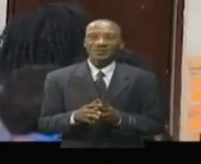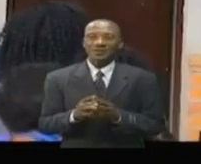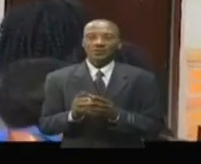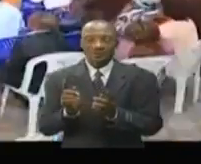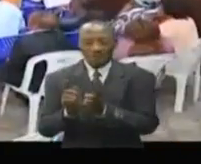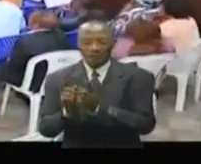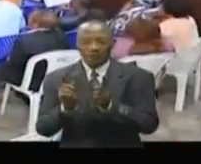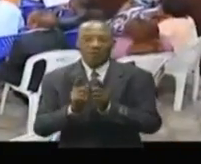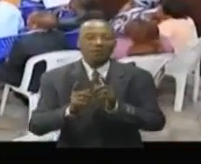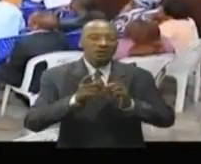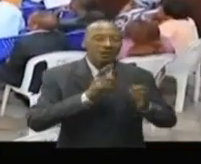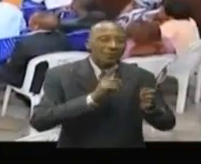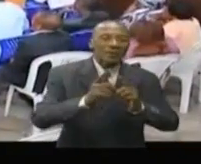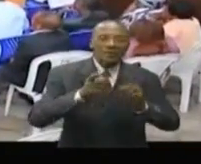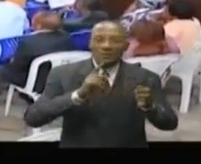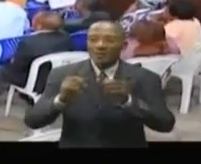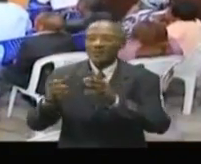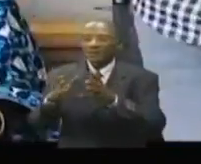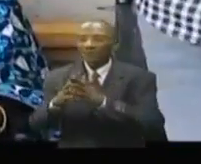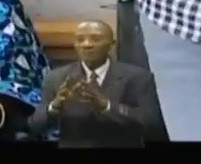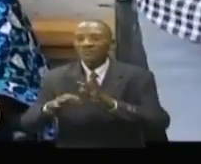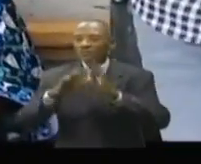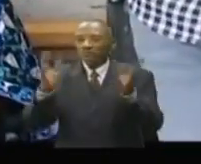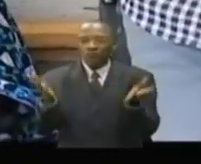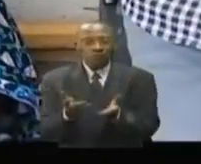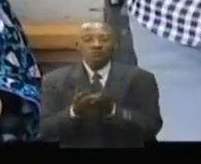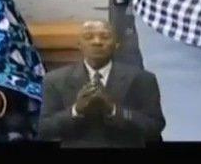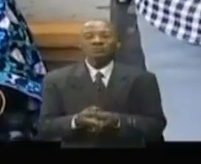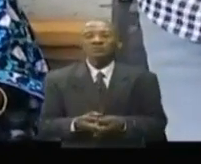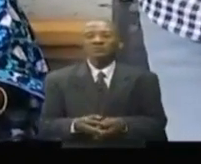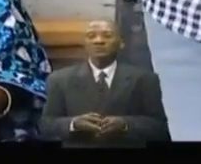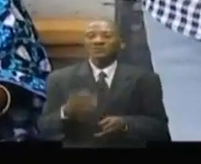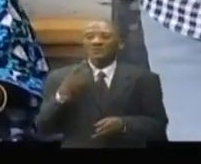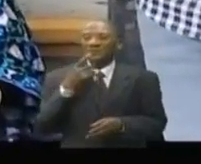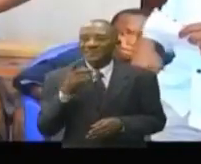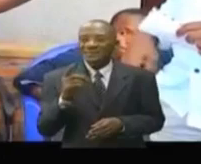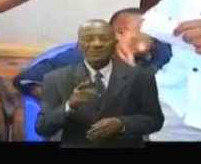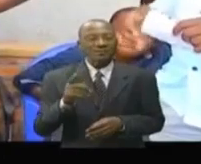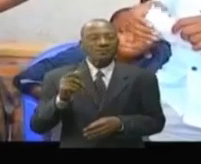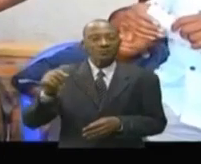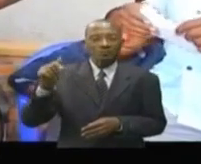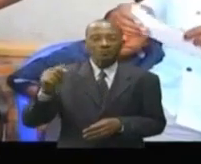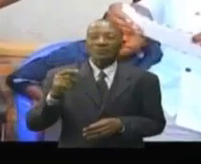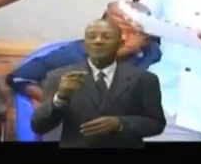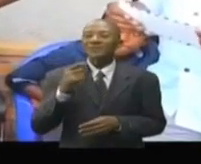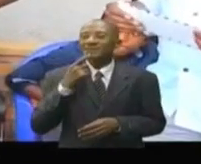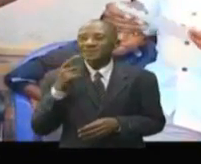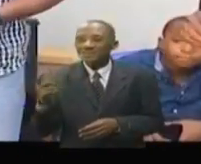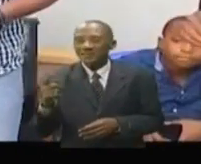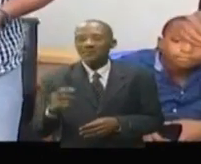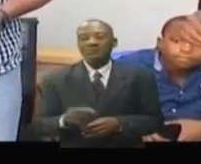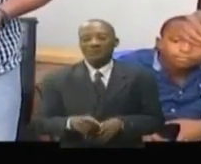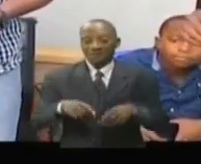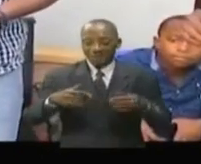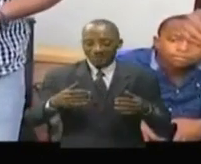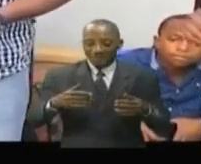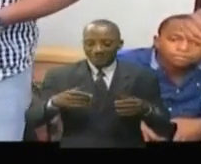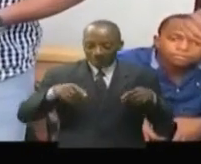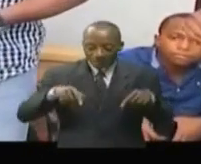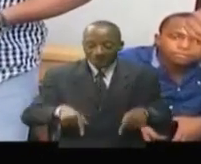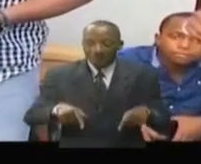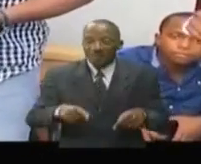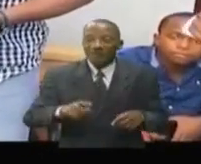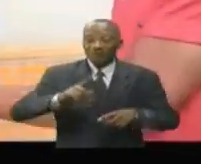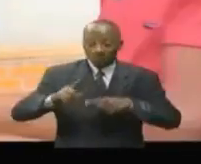sans motivation scientifique ? La réponse ne s'est pas fait attendre. Une exhortation à se remettre au travail, doublée des